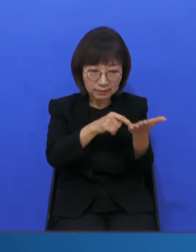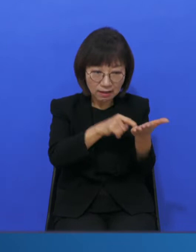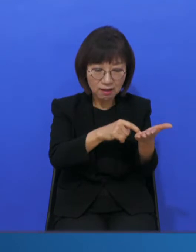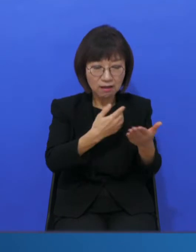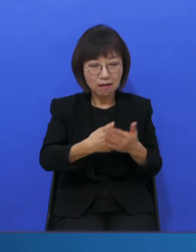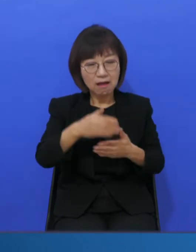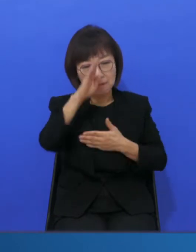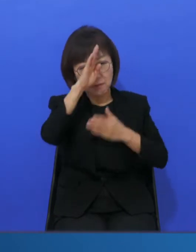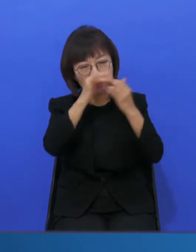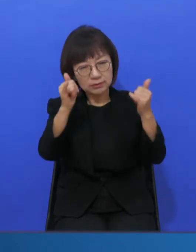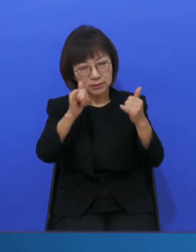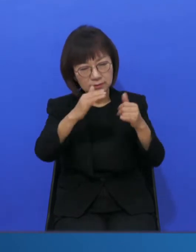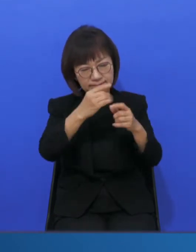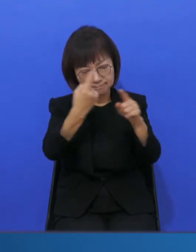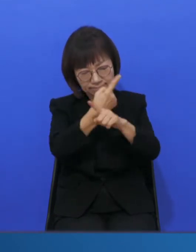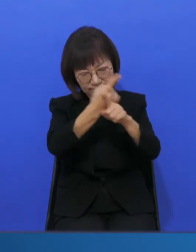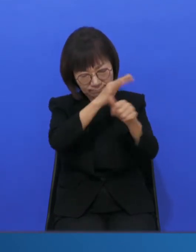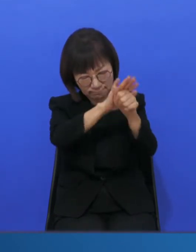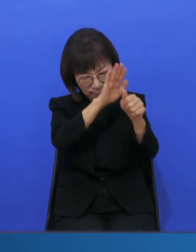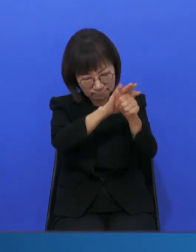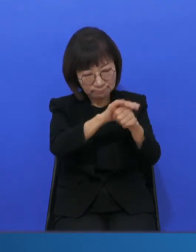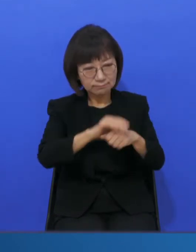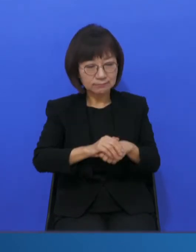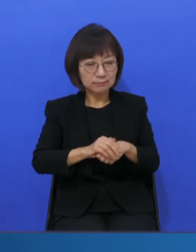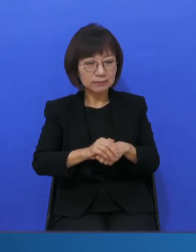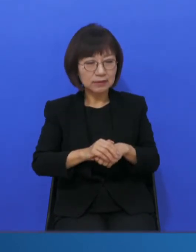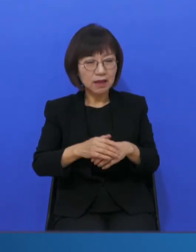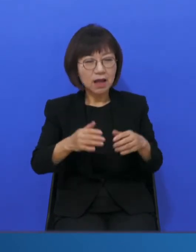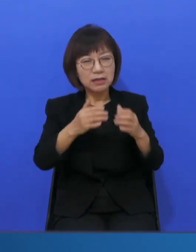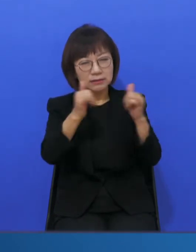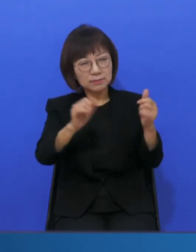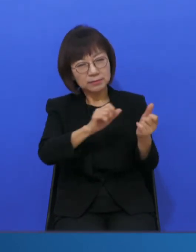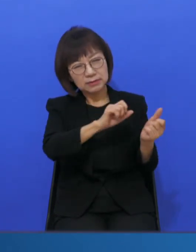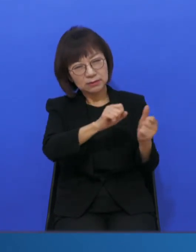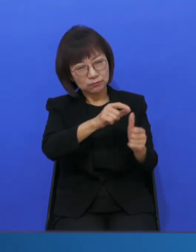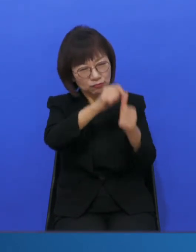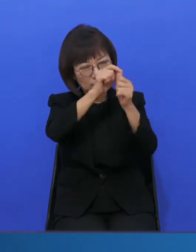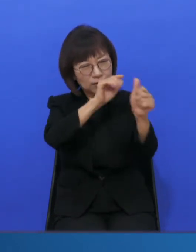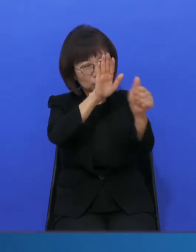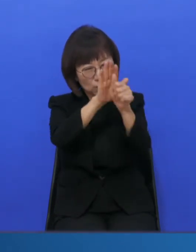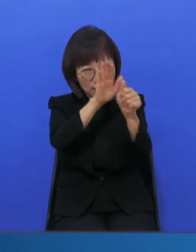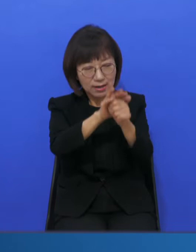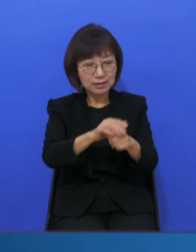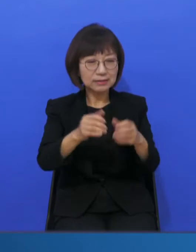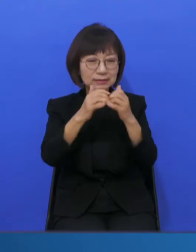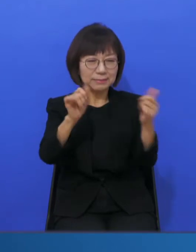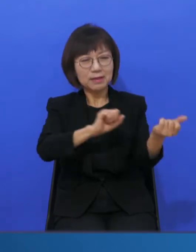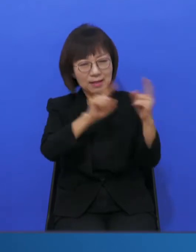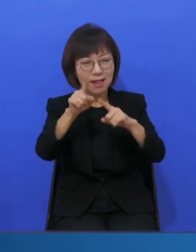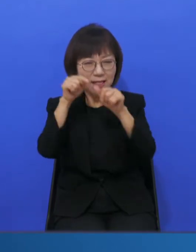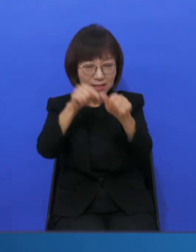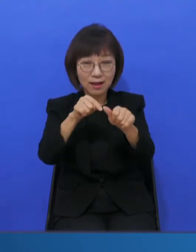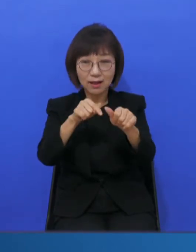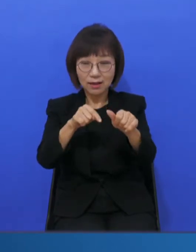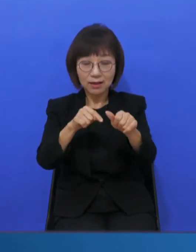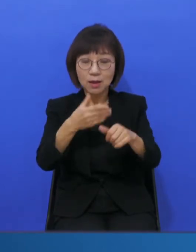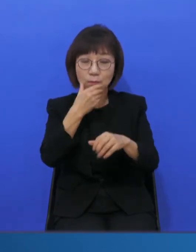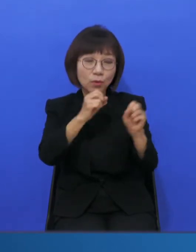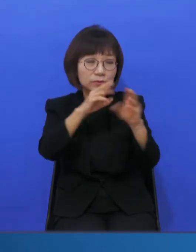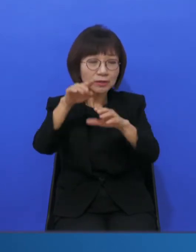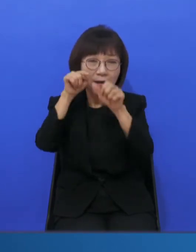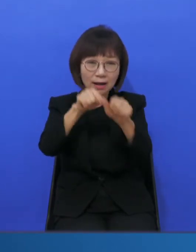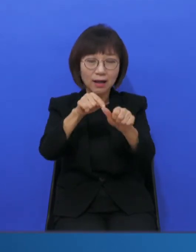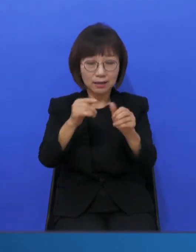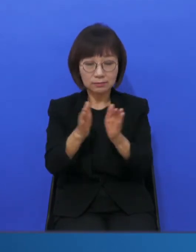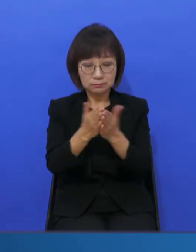억눌린 자 세우고 복음 전하라고 돼 있습니다. The Bible, it lifts up those who are poor and those who are meek and those who are weak.